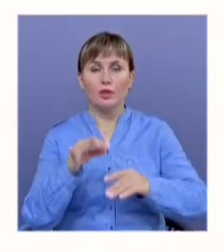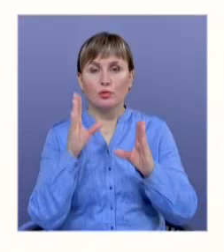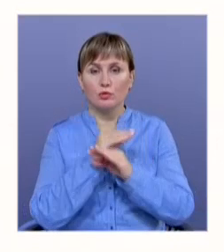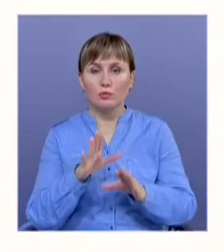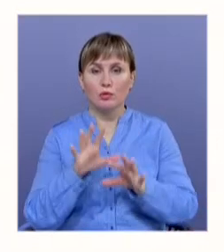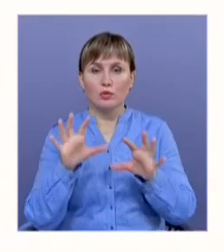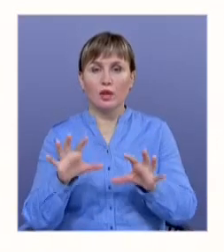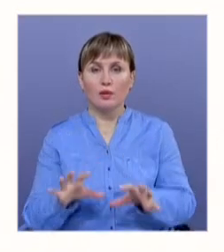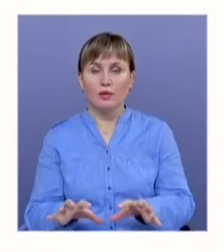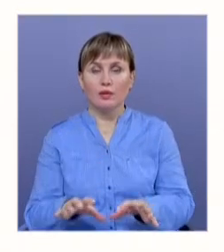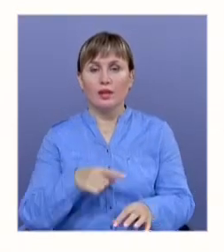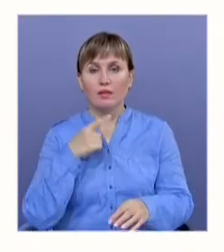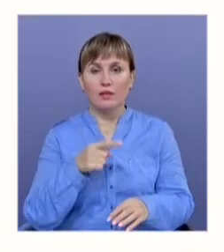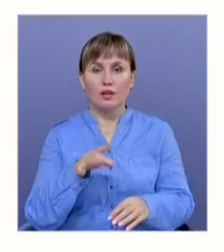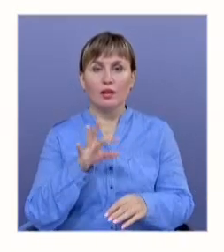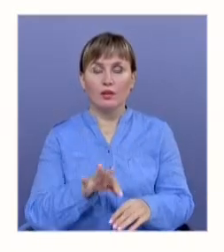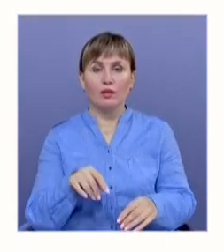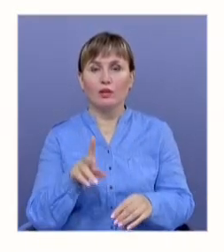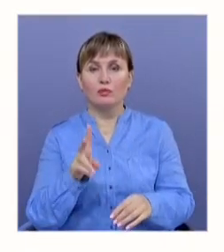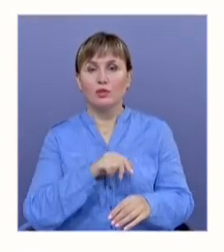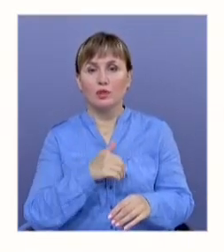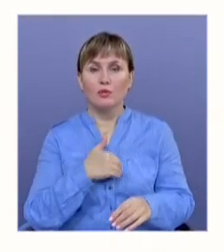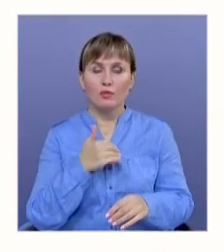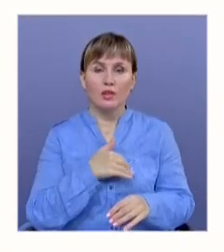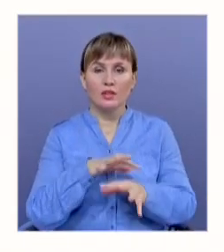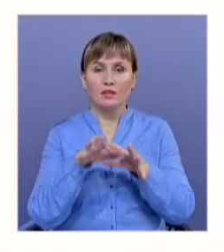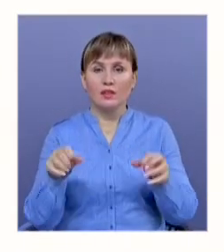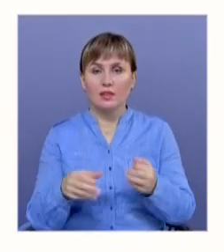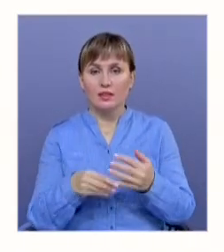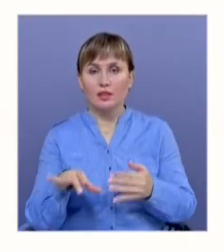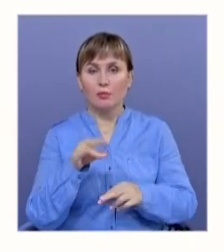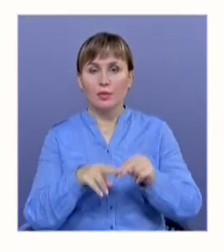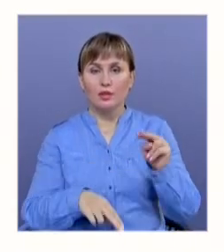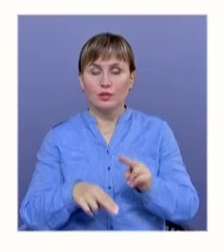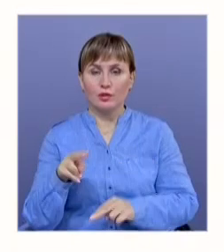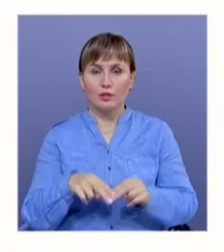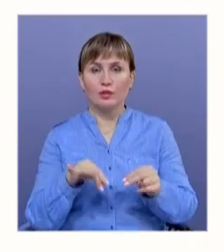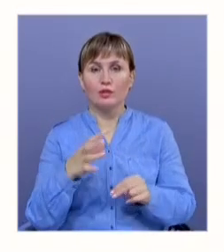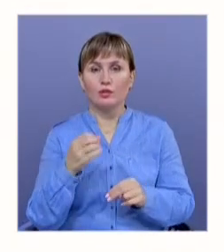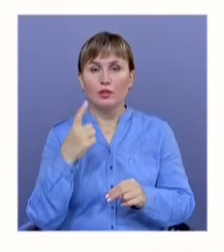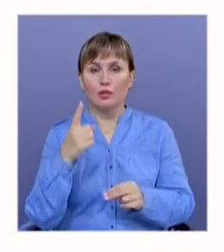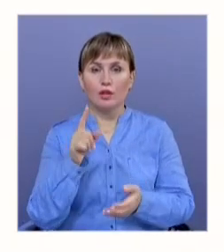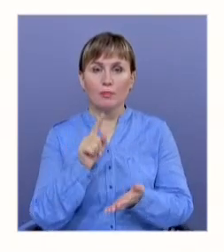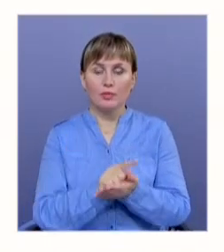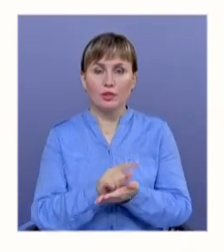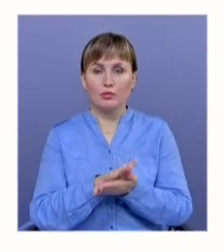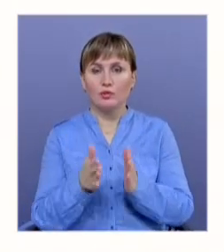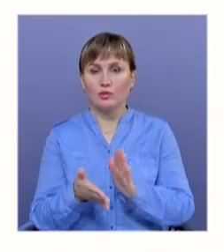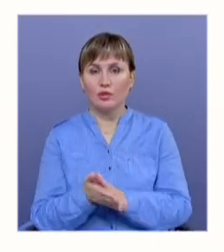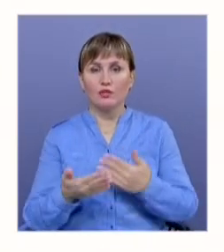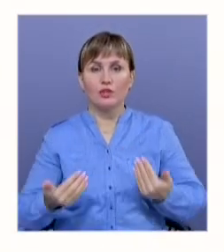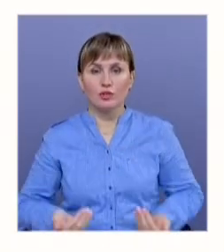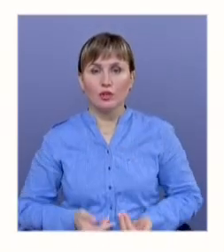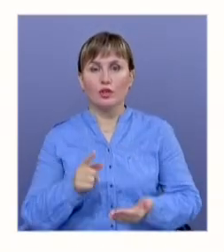его узаконить. Речь не идет о тех, кто самовольно захватил землю и возвел на нем строение. И еще одно обязательное условие –